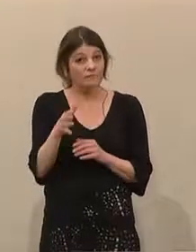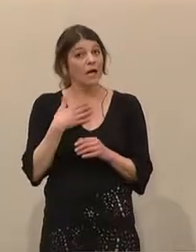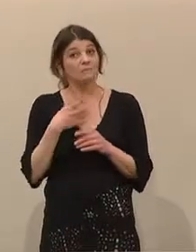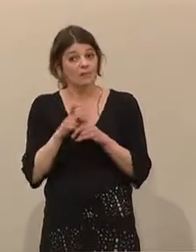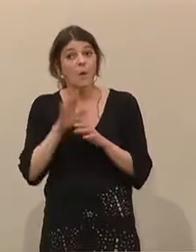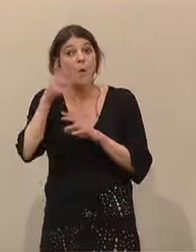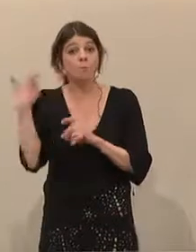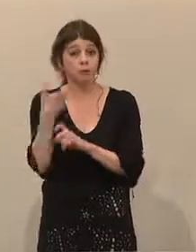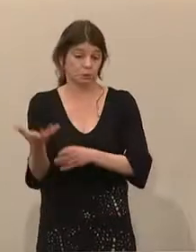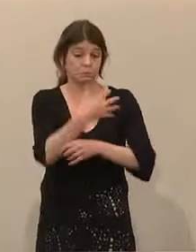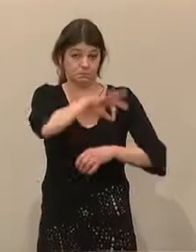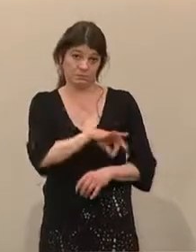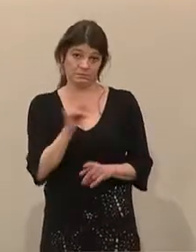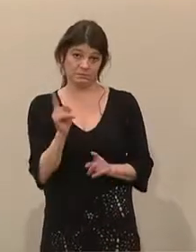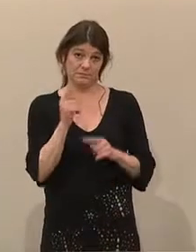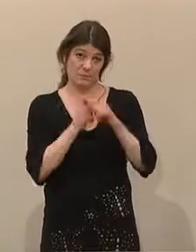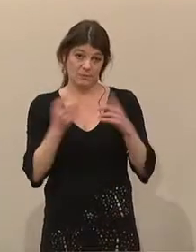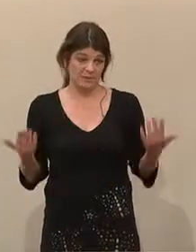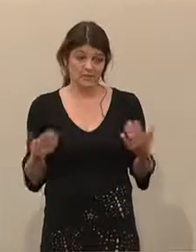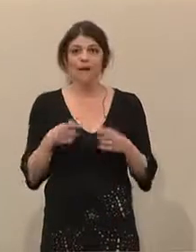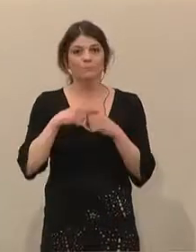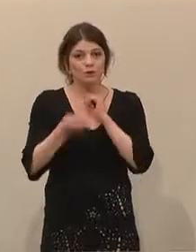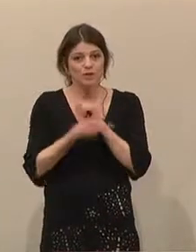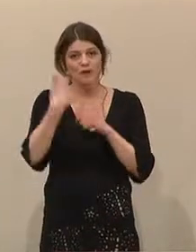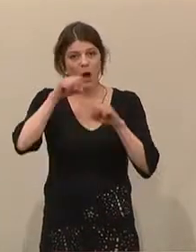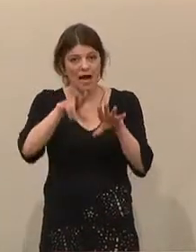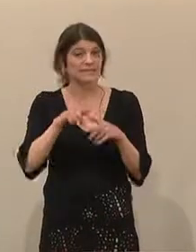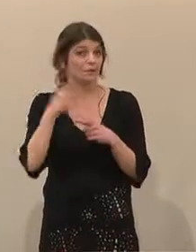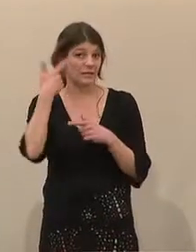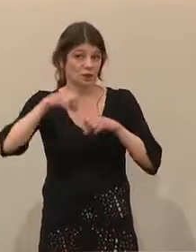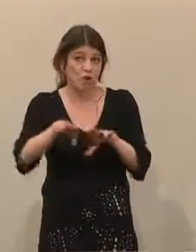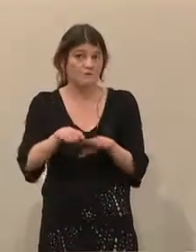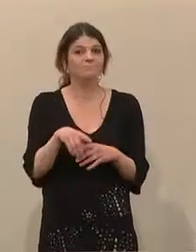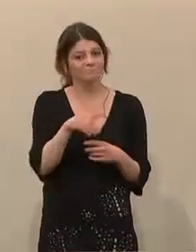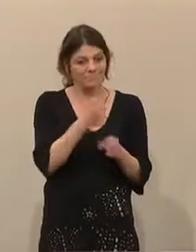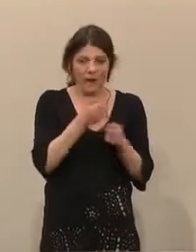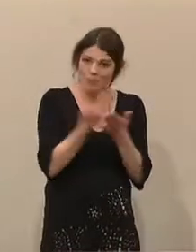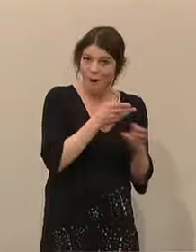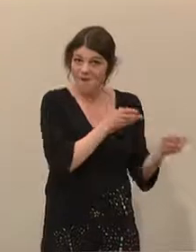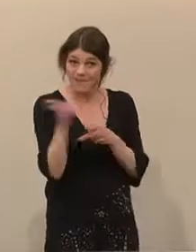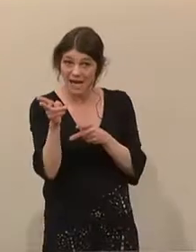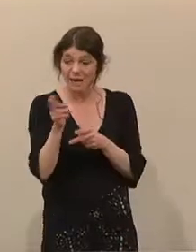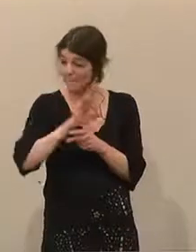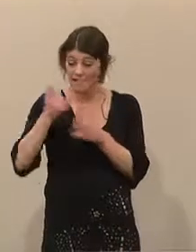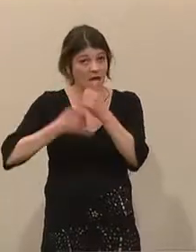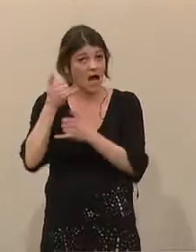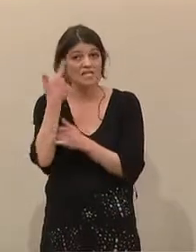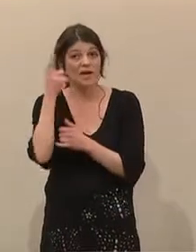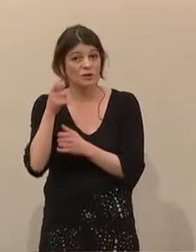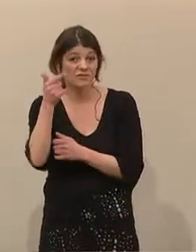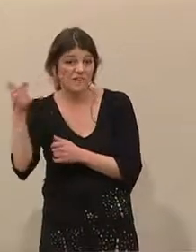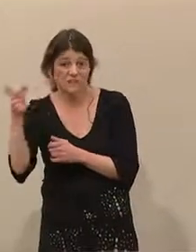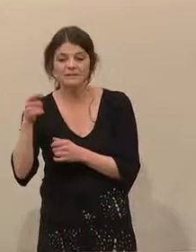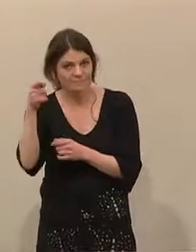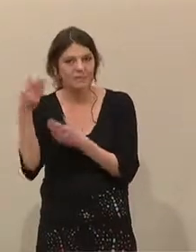Das Budget 2018 und 2019 stellt die Weichen, um bis 2022 die Schuldenquote